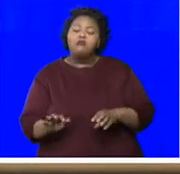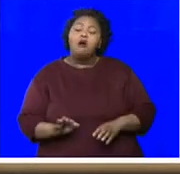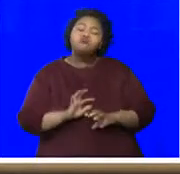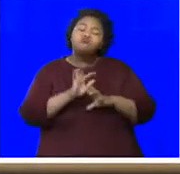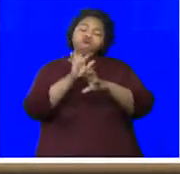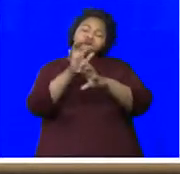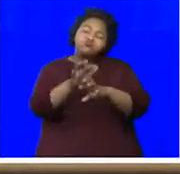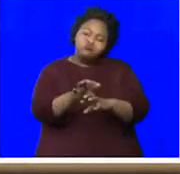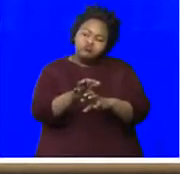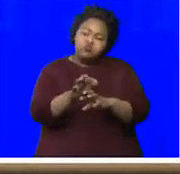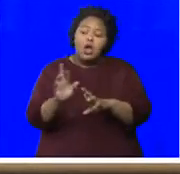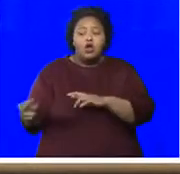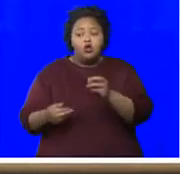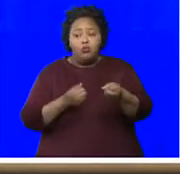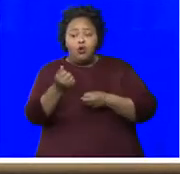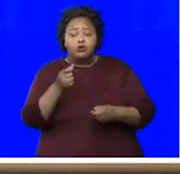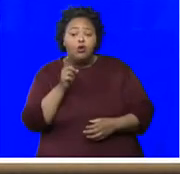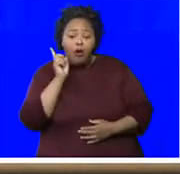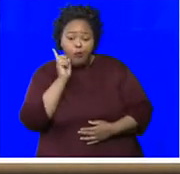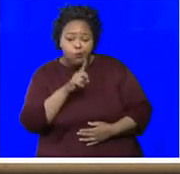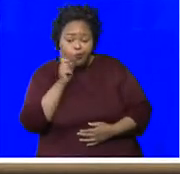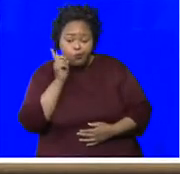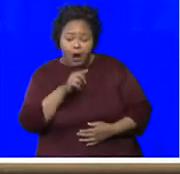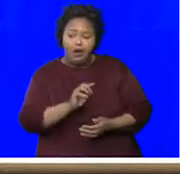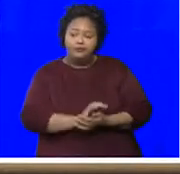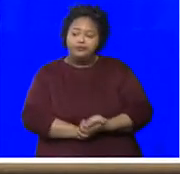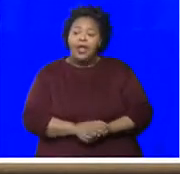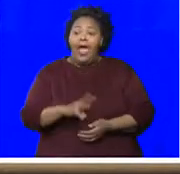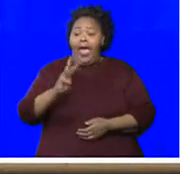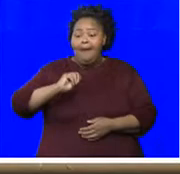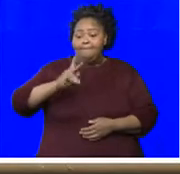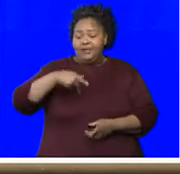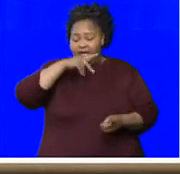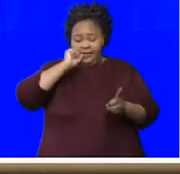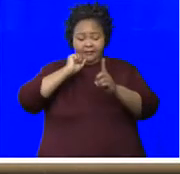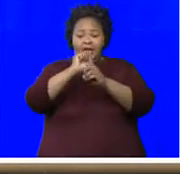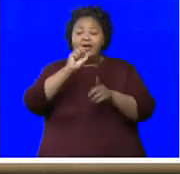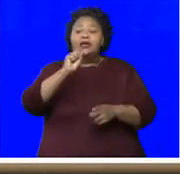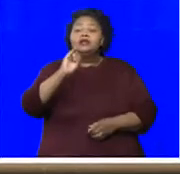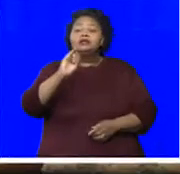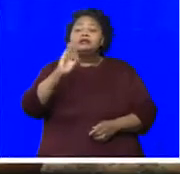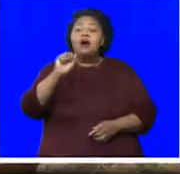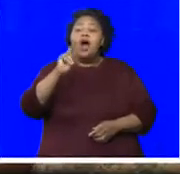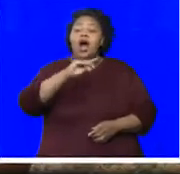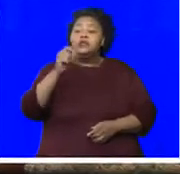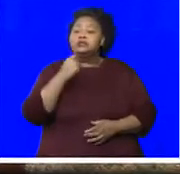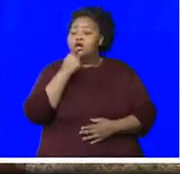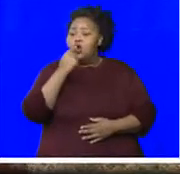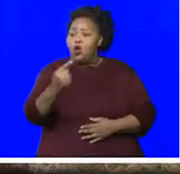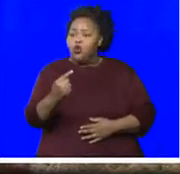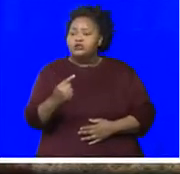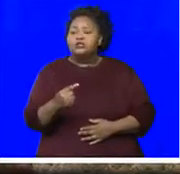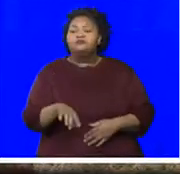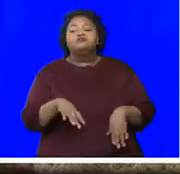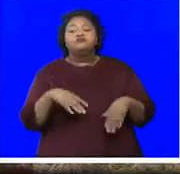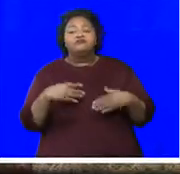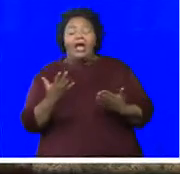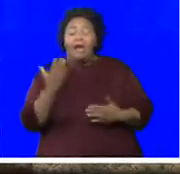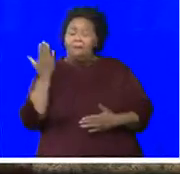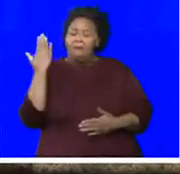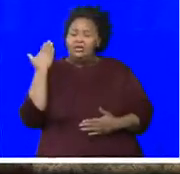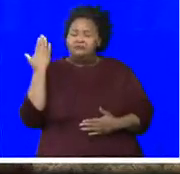salo mgwaqo walenkundla lilunga lePhalamende lenkundla Markford Sibanze lithi ngemva kwesikhathi bakhala nemsebenti